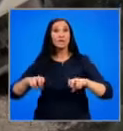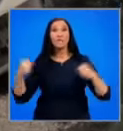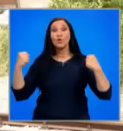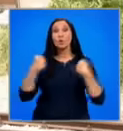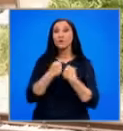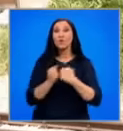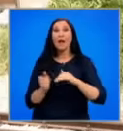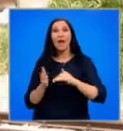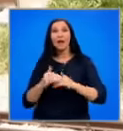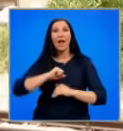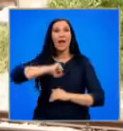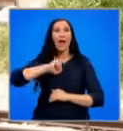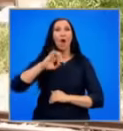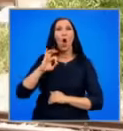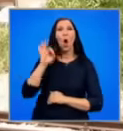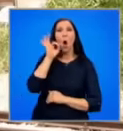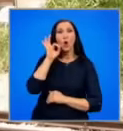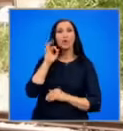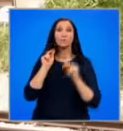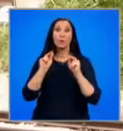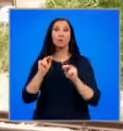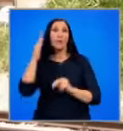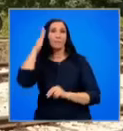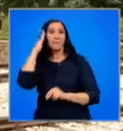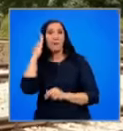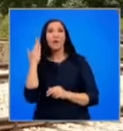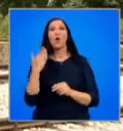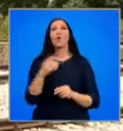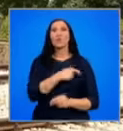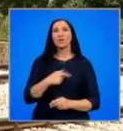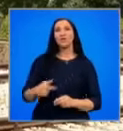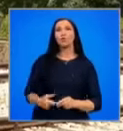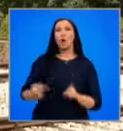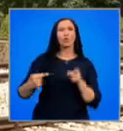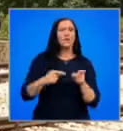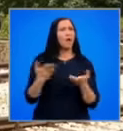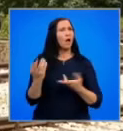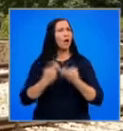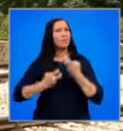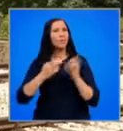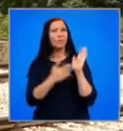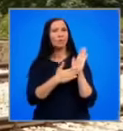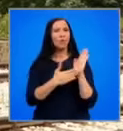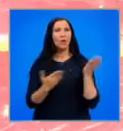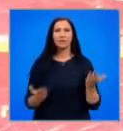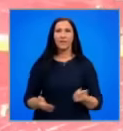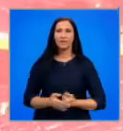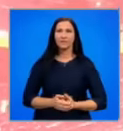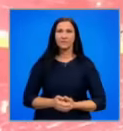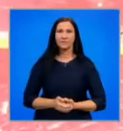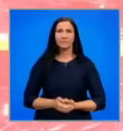на катастрофата край гара Орешец, предупреждават премиера от националното следствие. Какъв е проблемът с доказателствата?